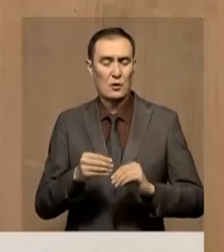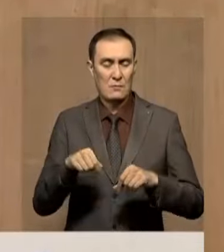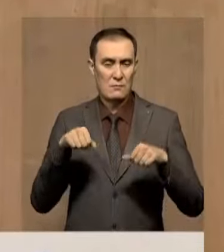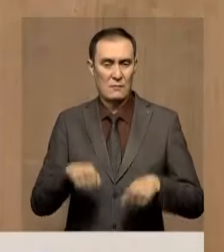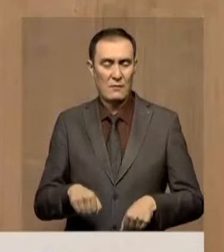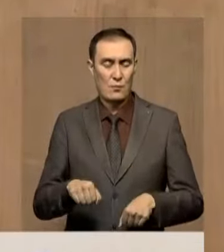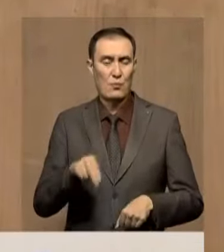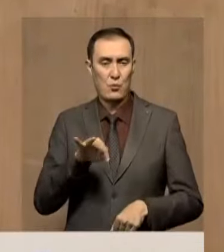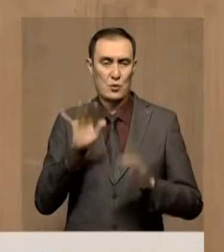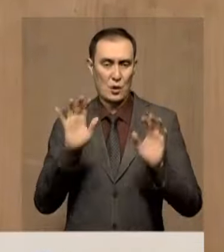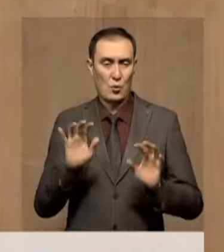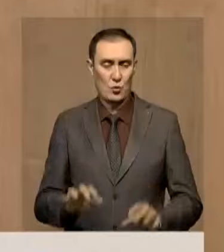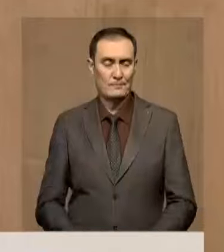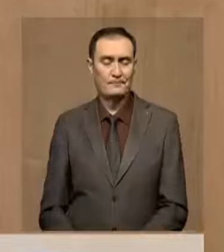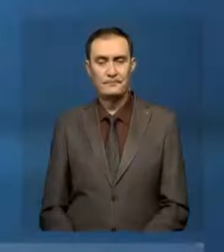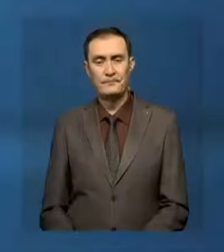в рамках закона.